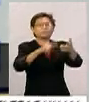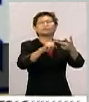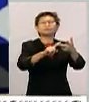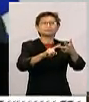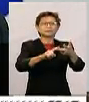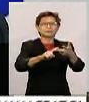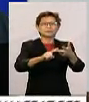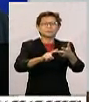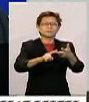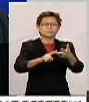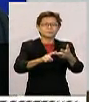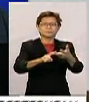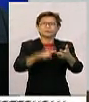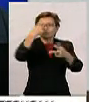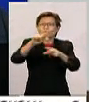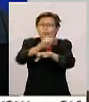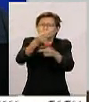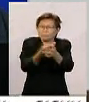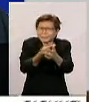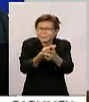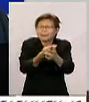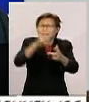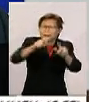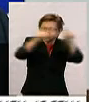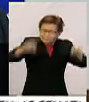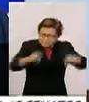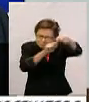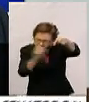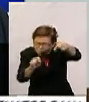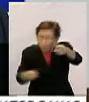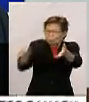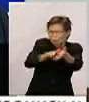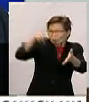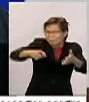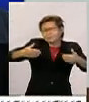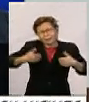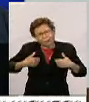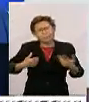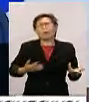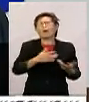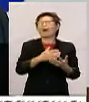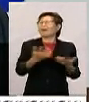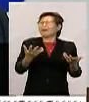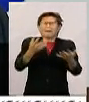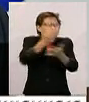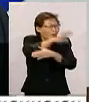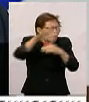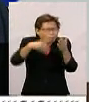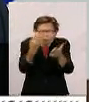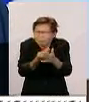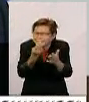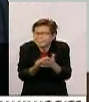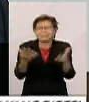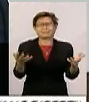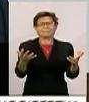authority for making use of the money. So there must be written records of all movements of money,